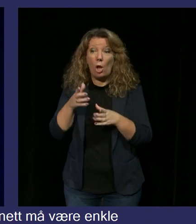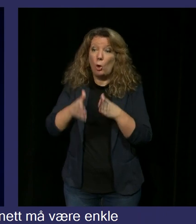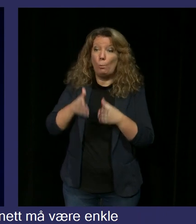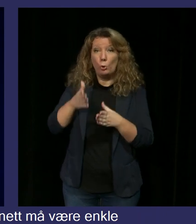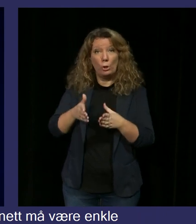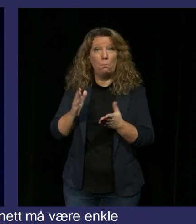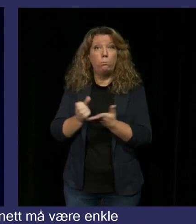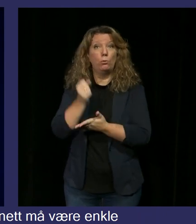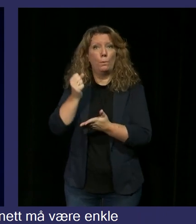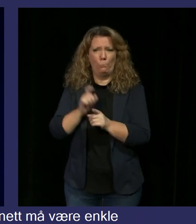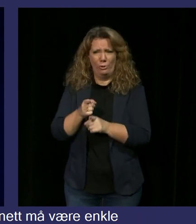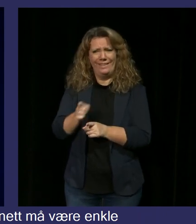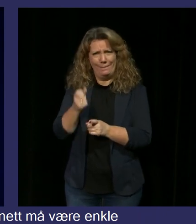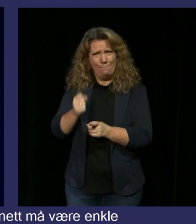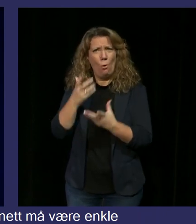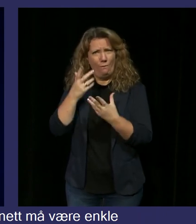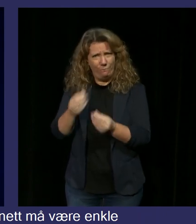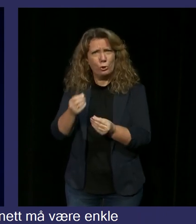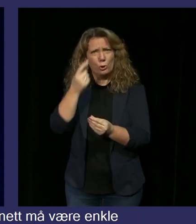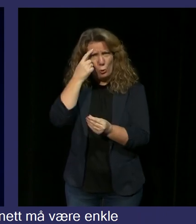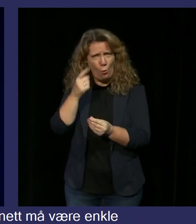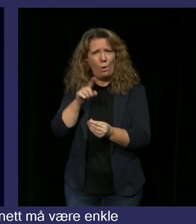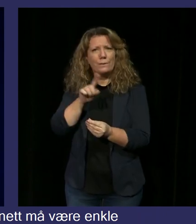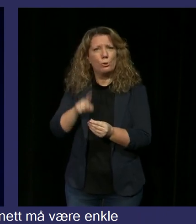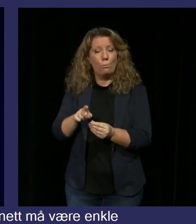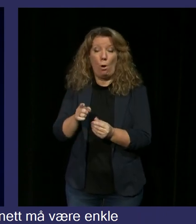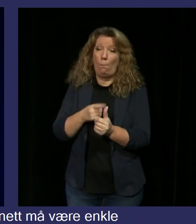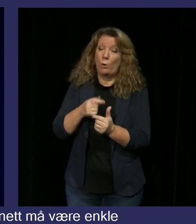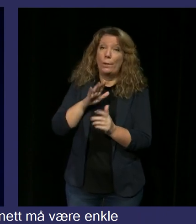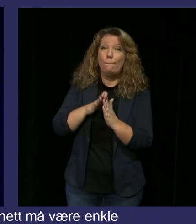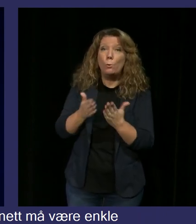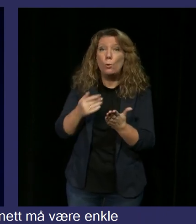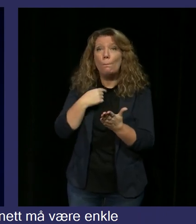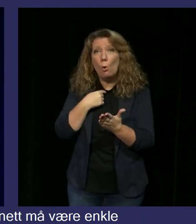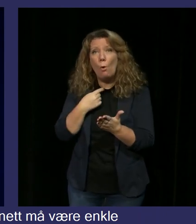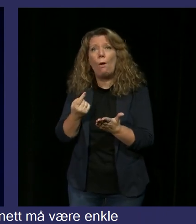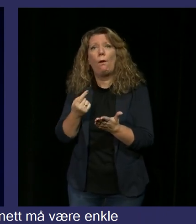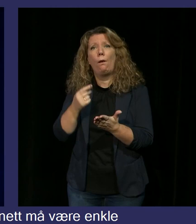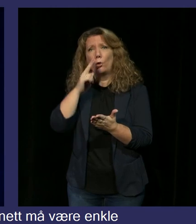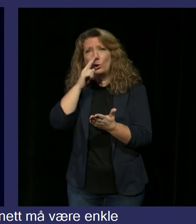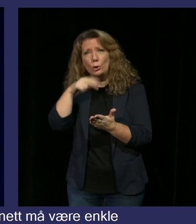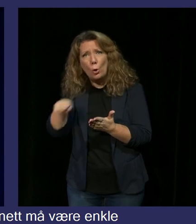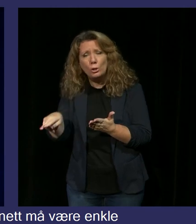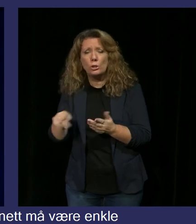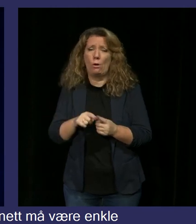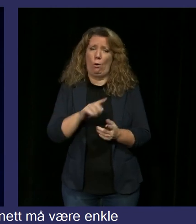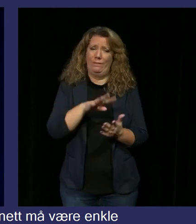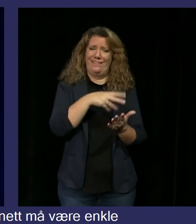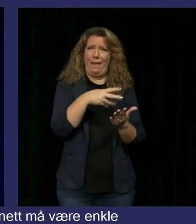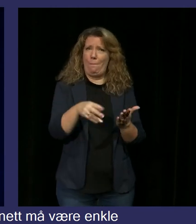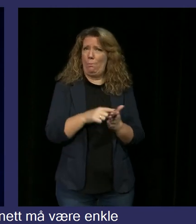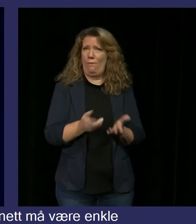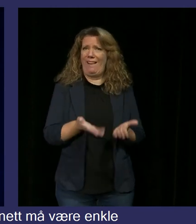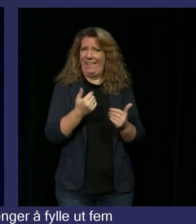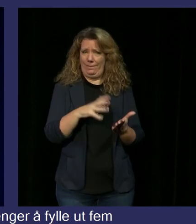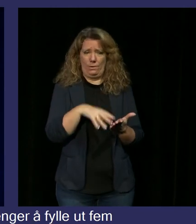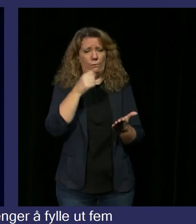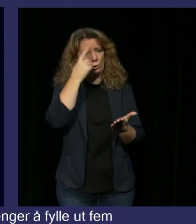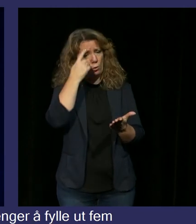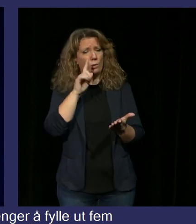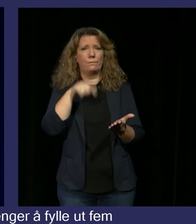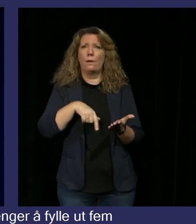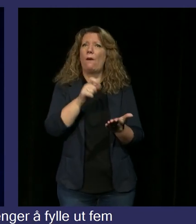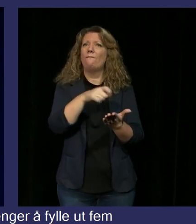både på bokmål og nynorsk. Skjemaer på nett må være enkle å forstå, slik at vi klarer å fylle dem ut. Og offentlige etater må